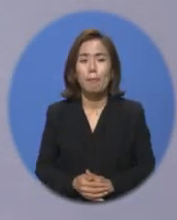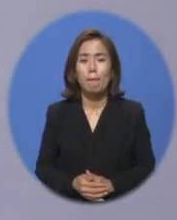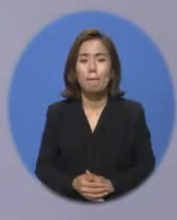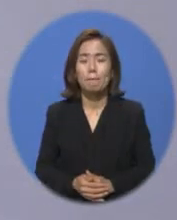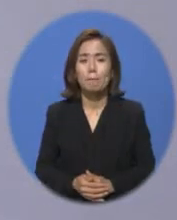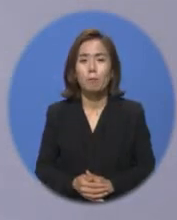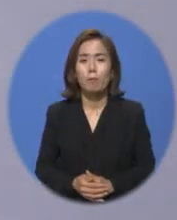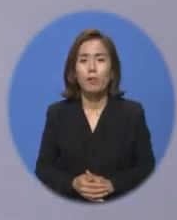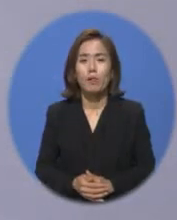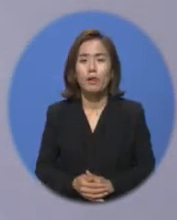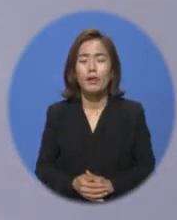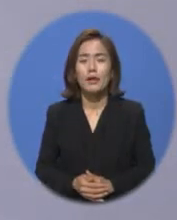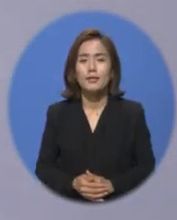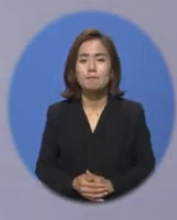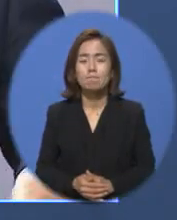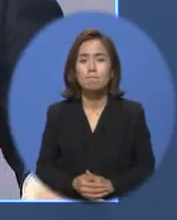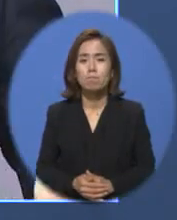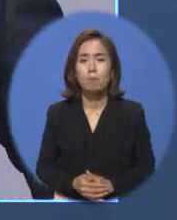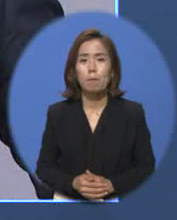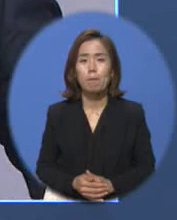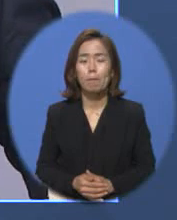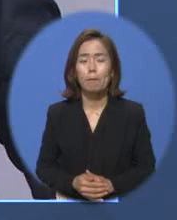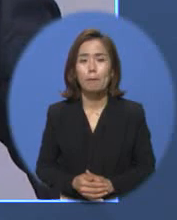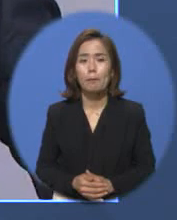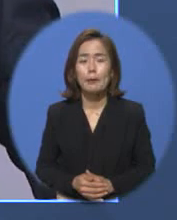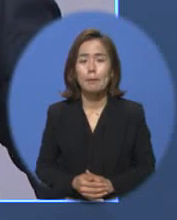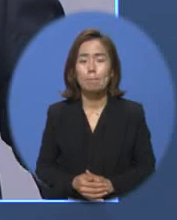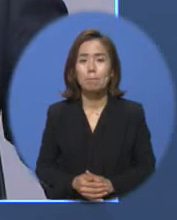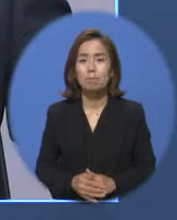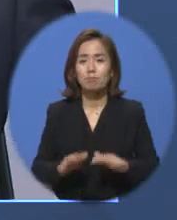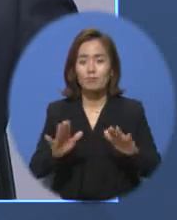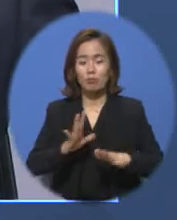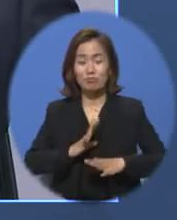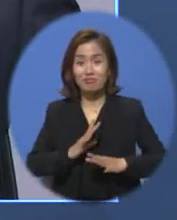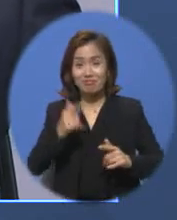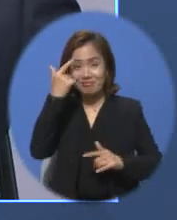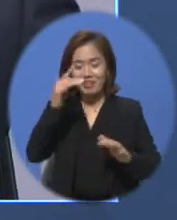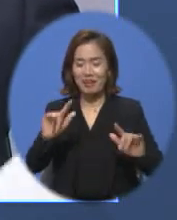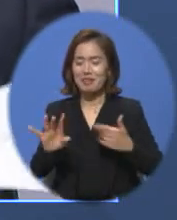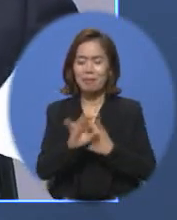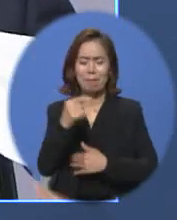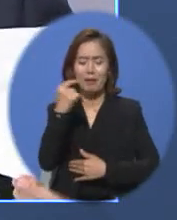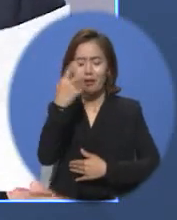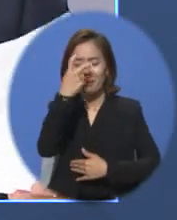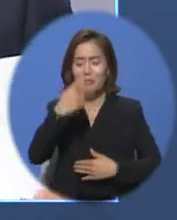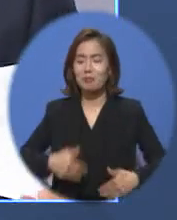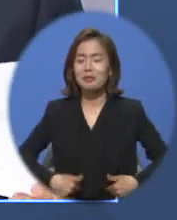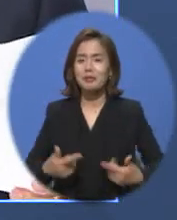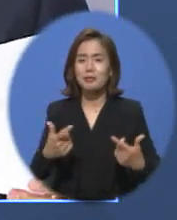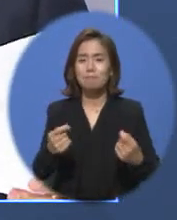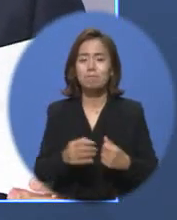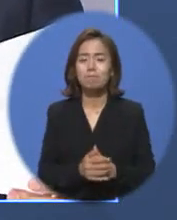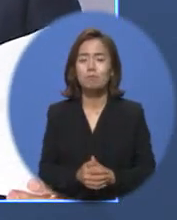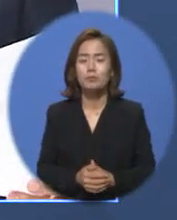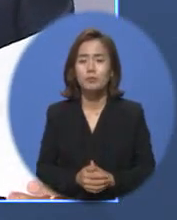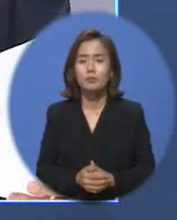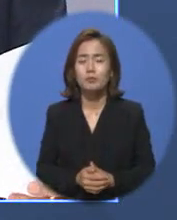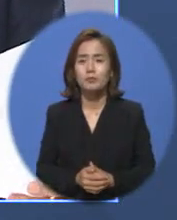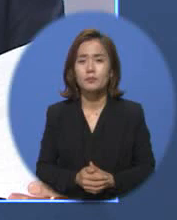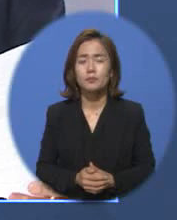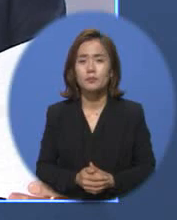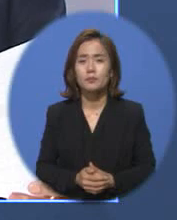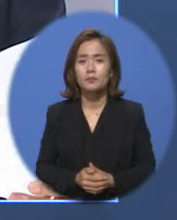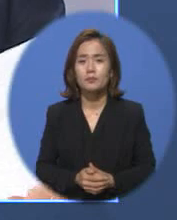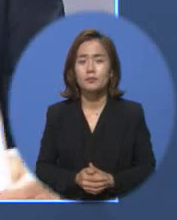아,조금... 저를무서워하세요? 저는두렵지않지만,당신은 철저한검증을거쳐야한다고생각합니다. 예.그렇게하죠.저